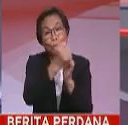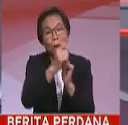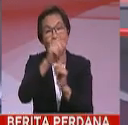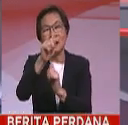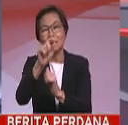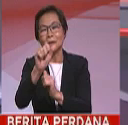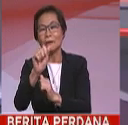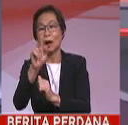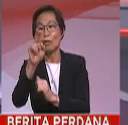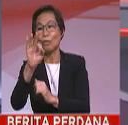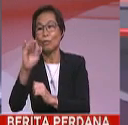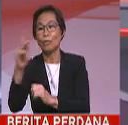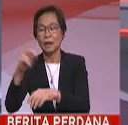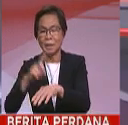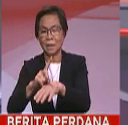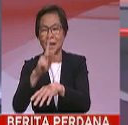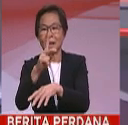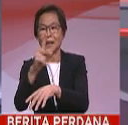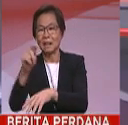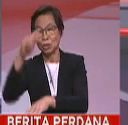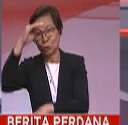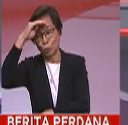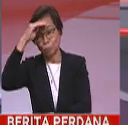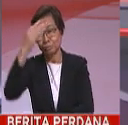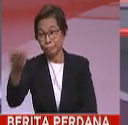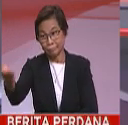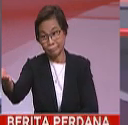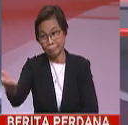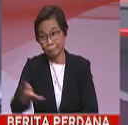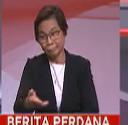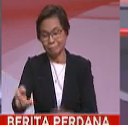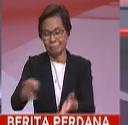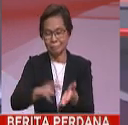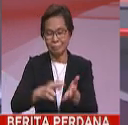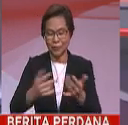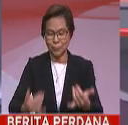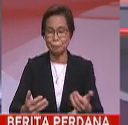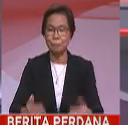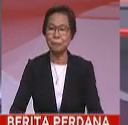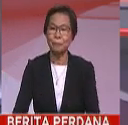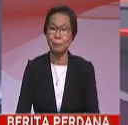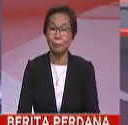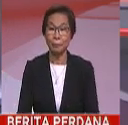Taufik Salimin di Kota Tinggi. Ya, Taufik, teruskan dengan laporan.